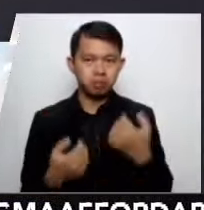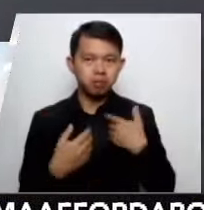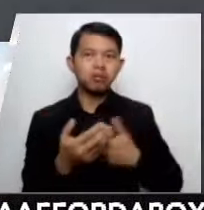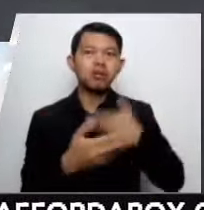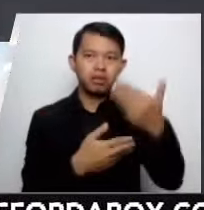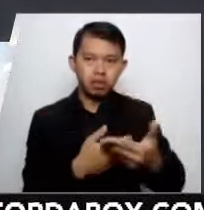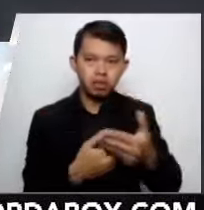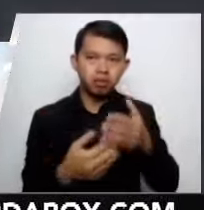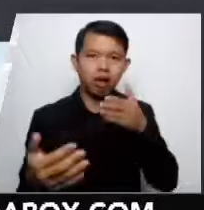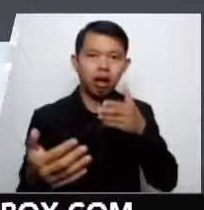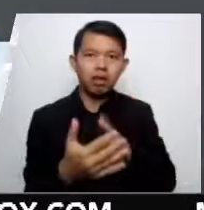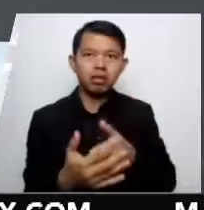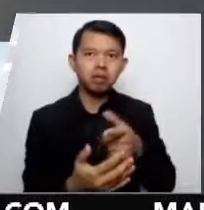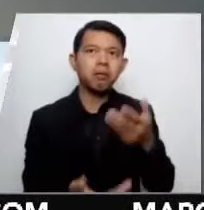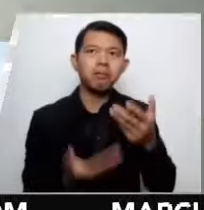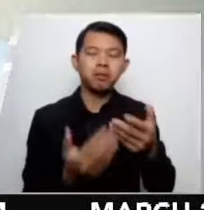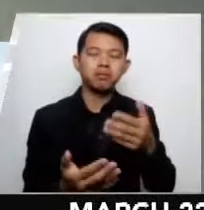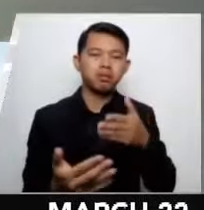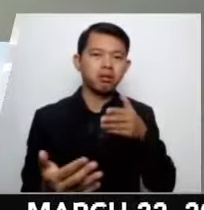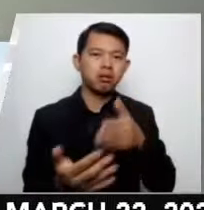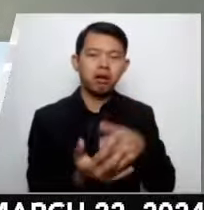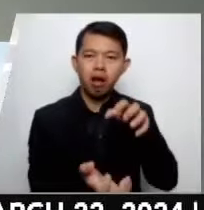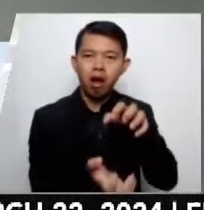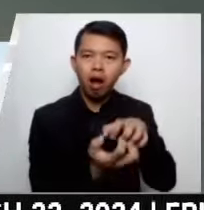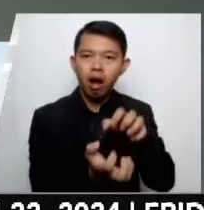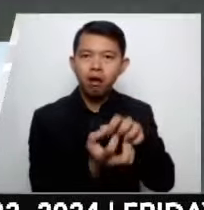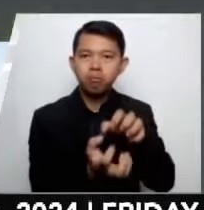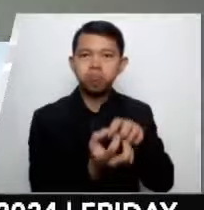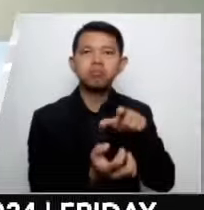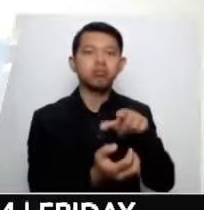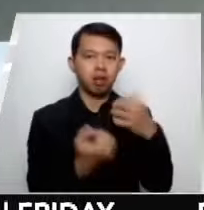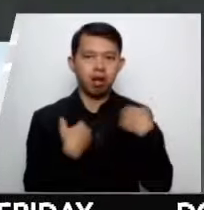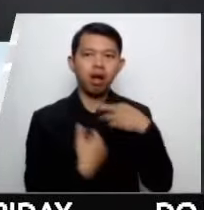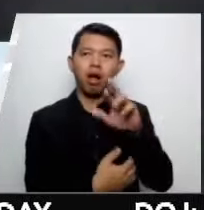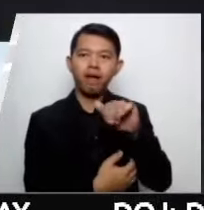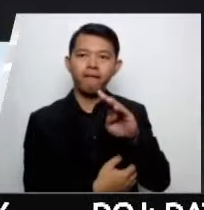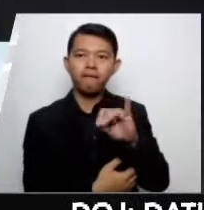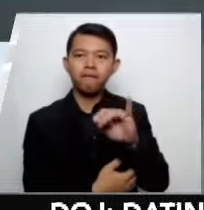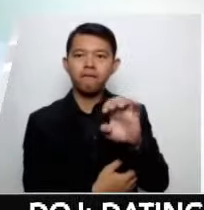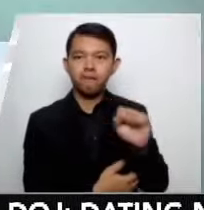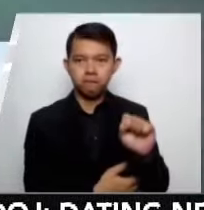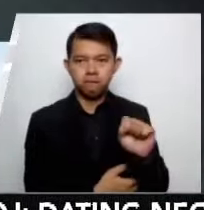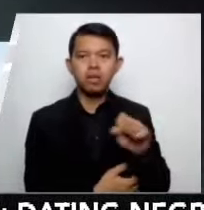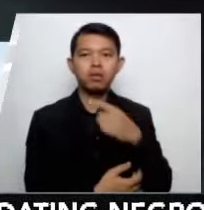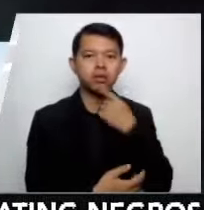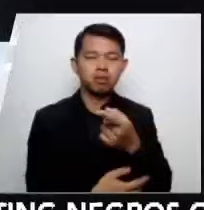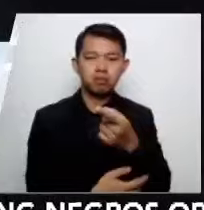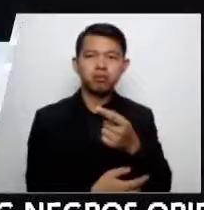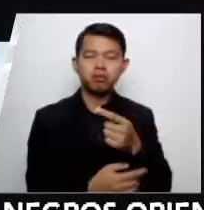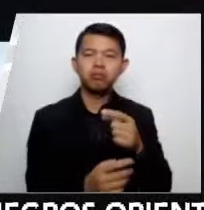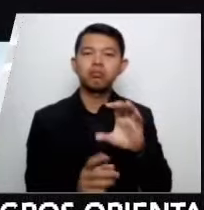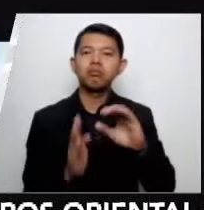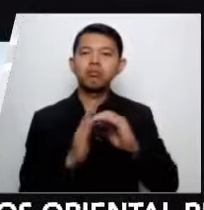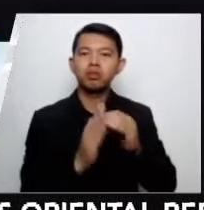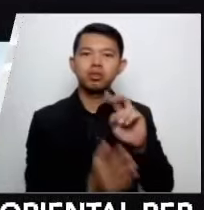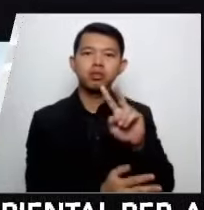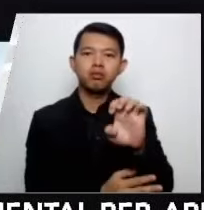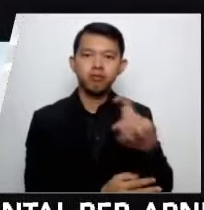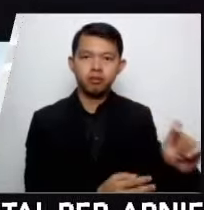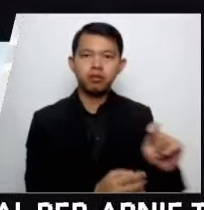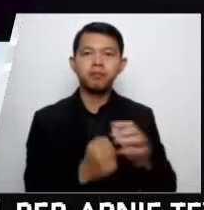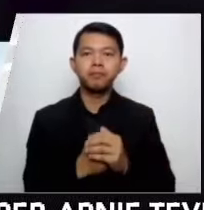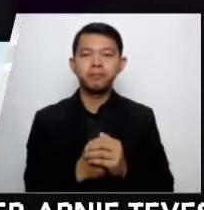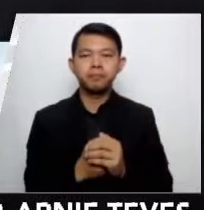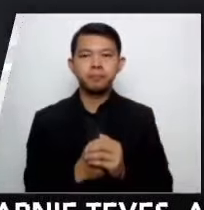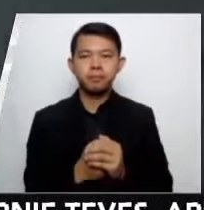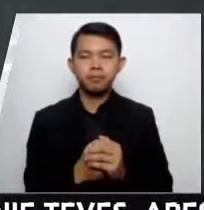dog o asong may rabies daw ang umatake sa mga ito ayon sa city veterinarian. Magsasagawa na raw muli ang lungsod ng anti-rabies